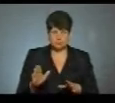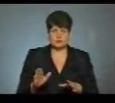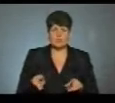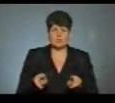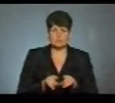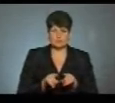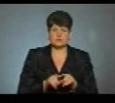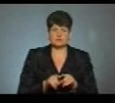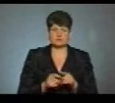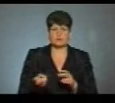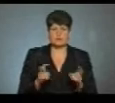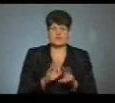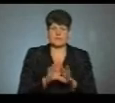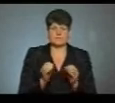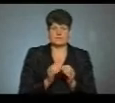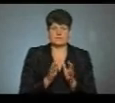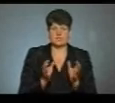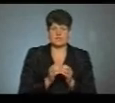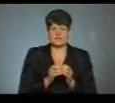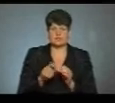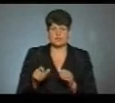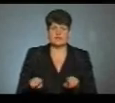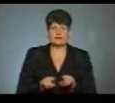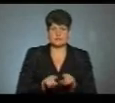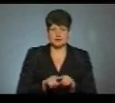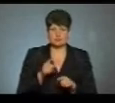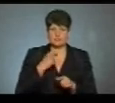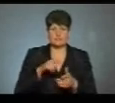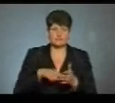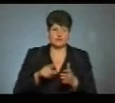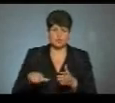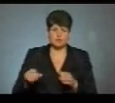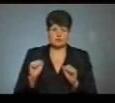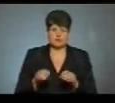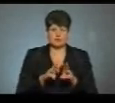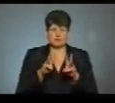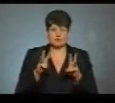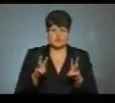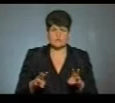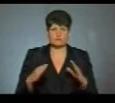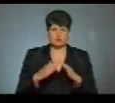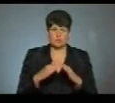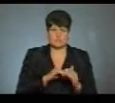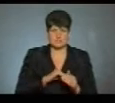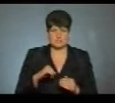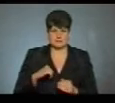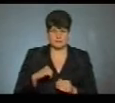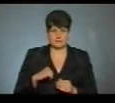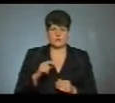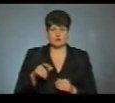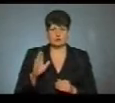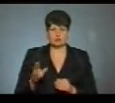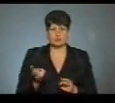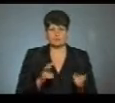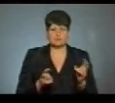зможе збиратися не більше 10 осіб. Також, за його словами, віряни можуть освятити великодні страви вдома самостійно. Люди будуть